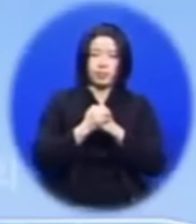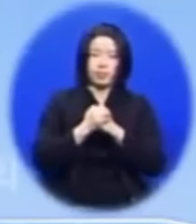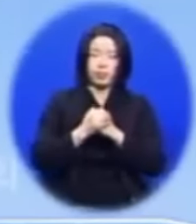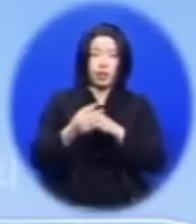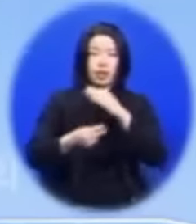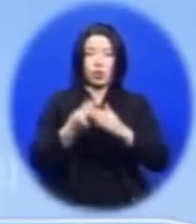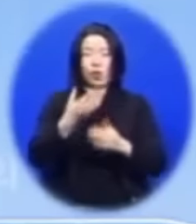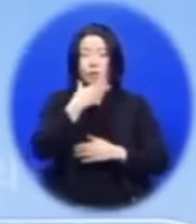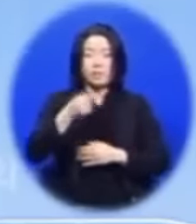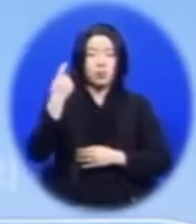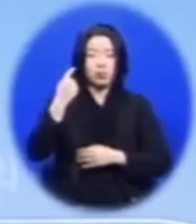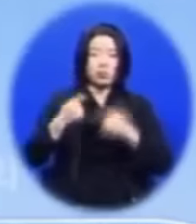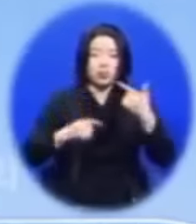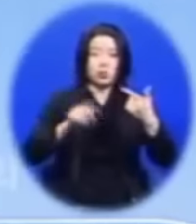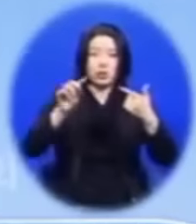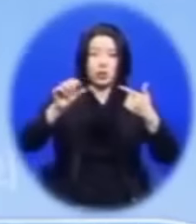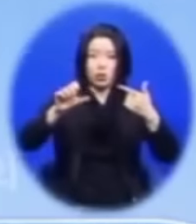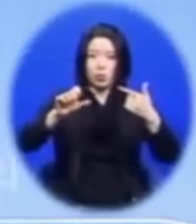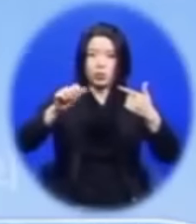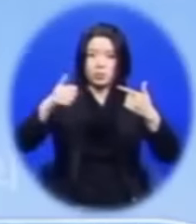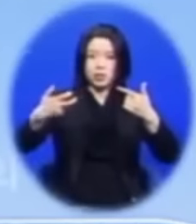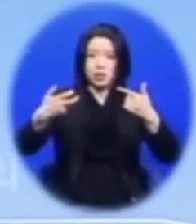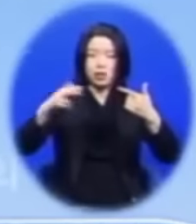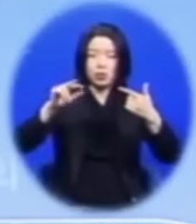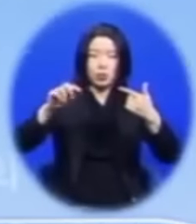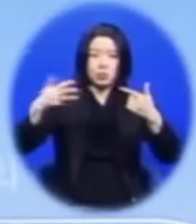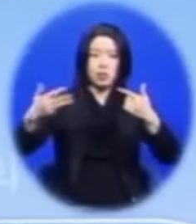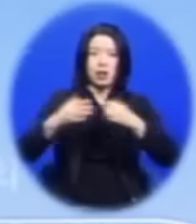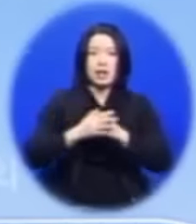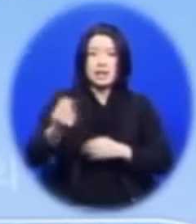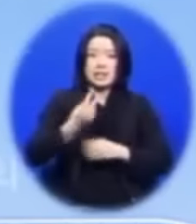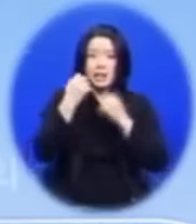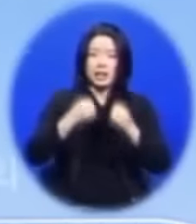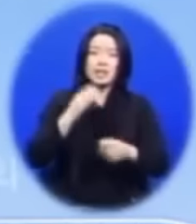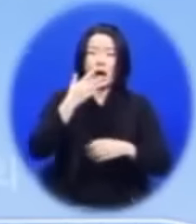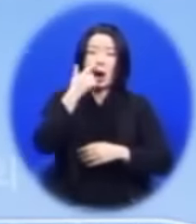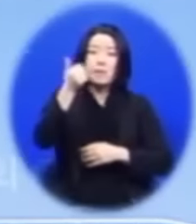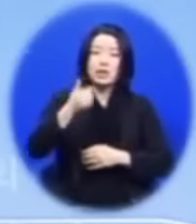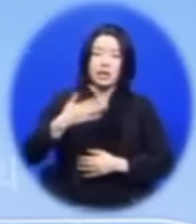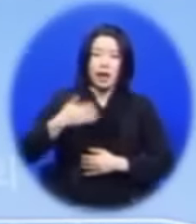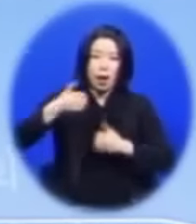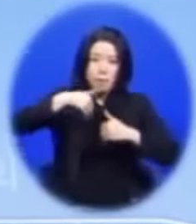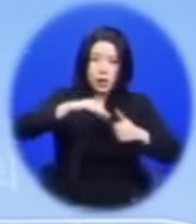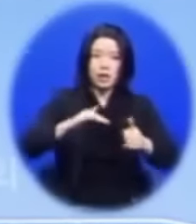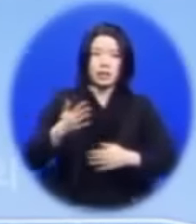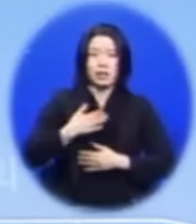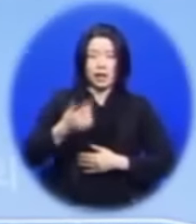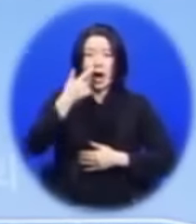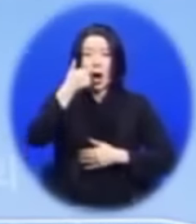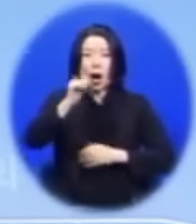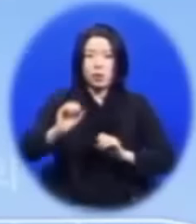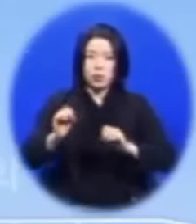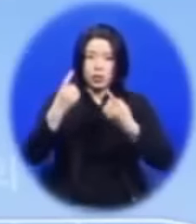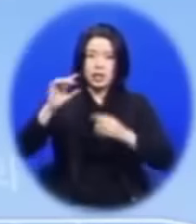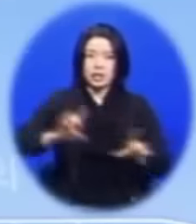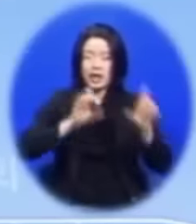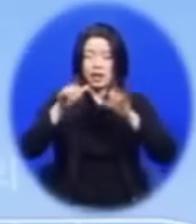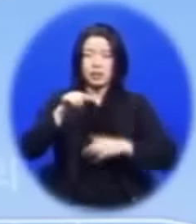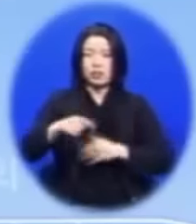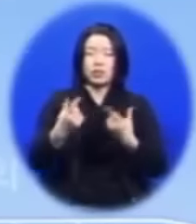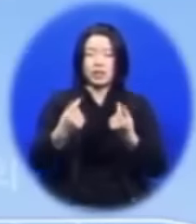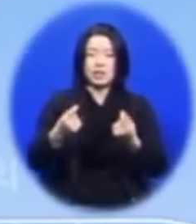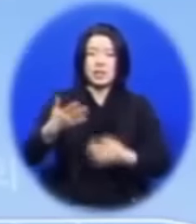요한복음 6장 57절 58절 살아계신 아버지께서 나를 보내시매 내가 아버지로 인하여 사는